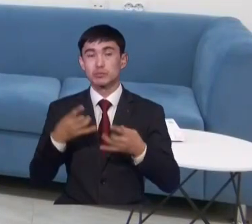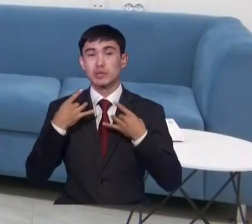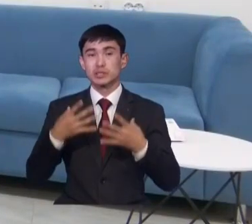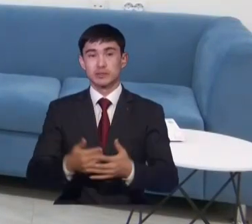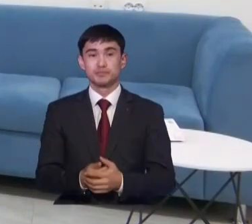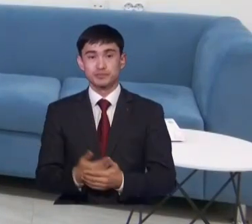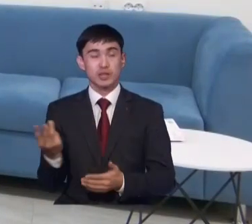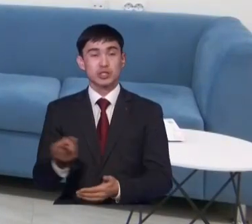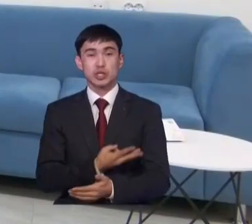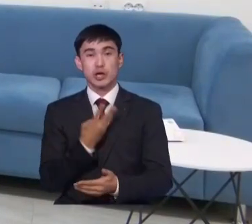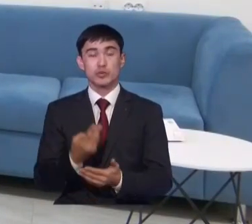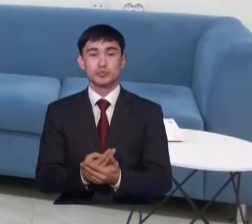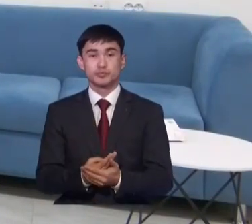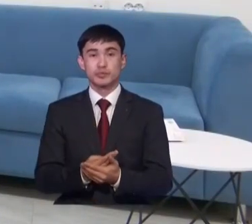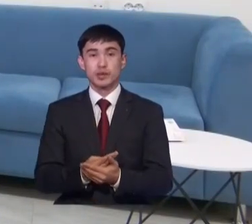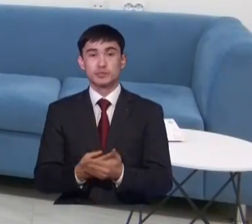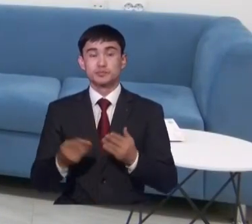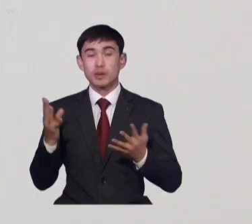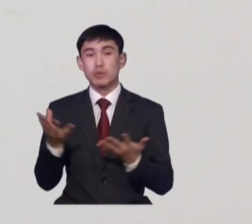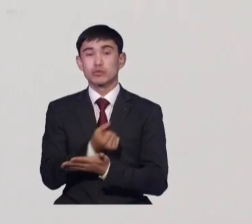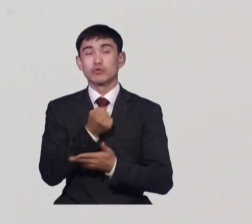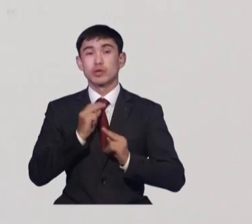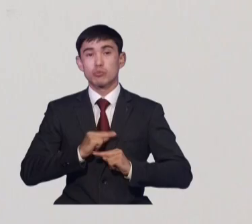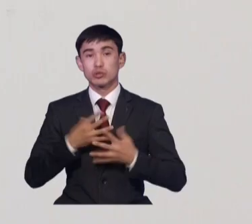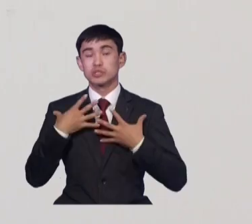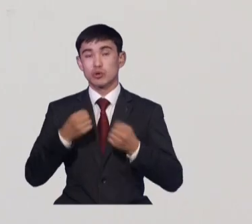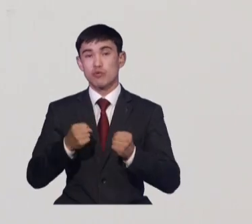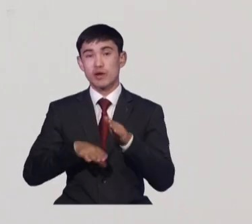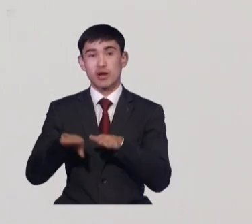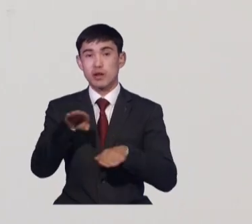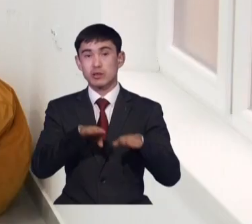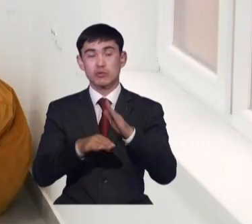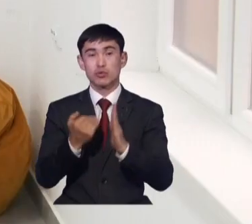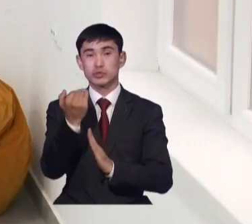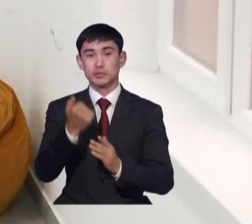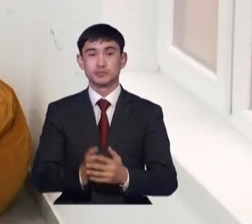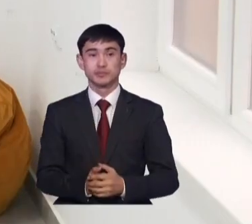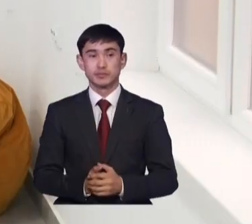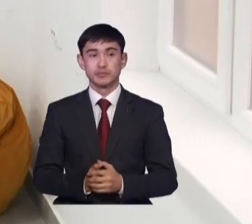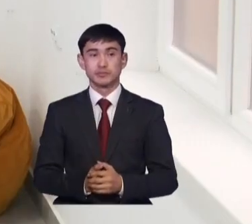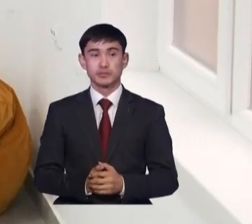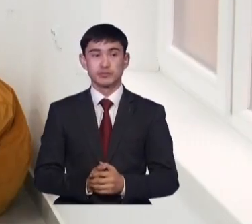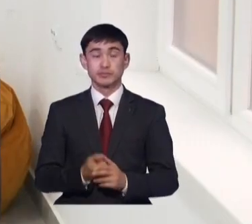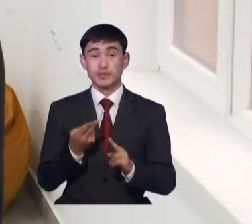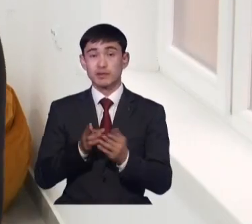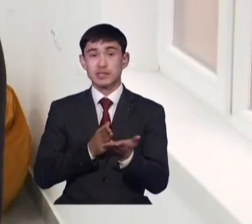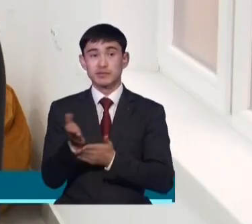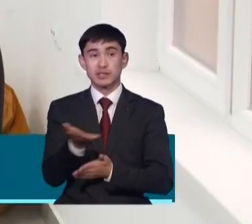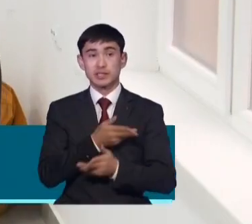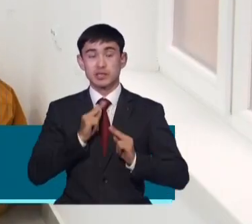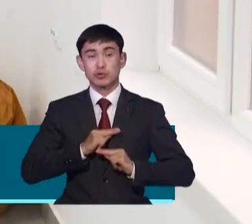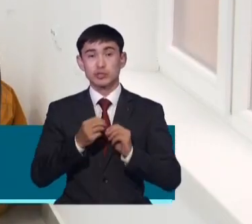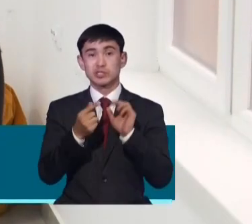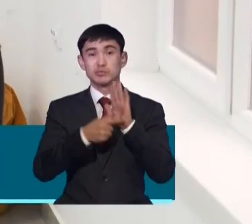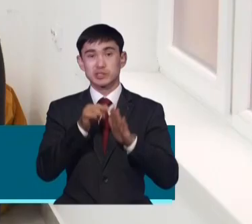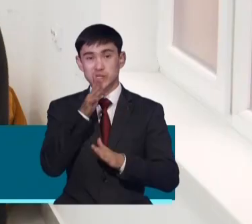праздником. Желаю плодотворной работы, здоровья, карьерного роста. Именно в этой сфере стаж работы 17